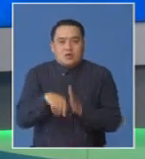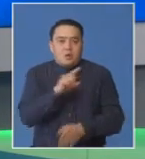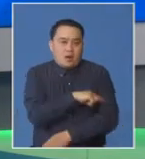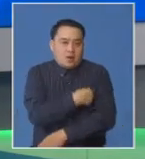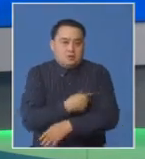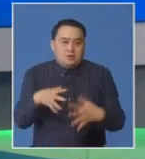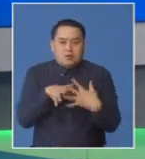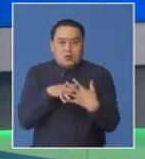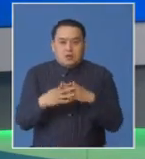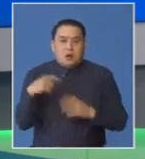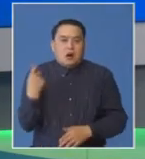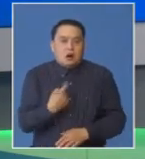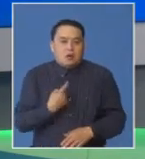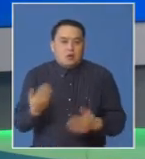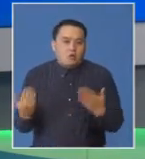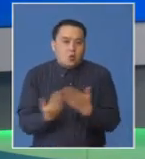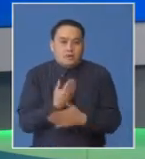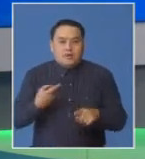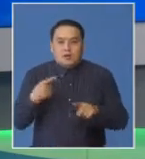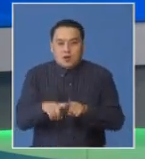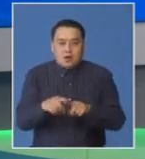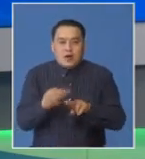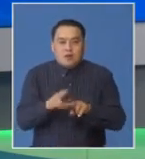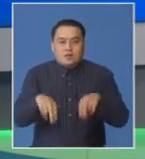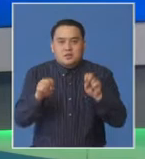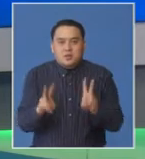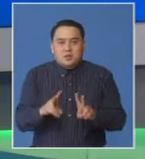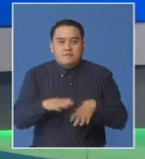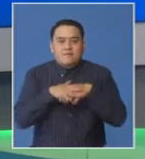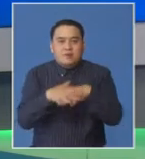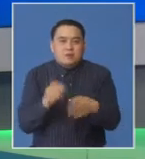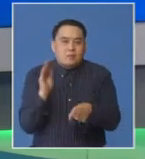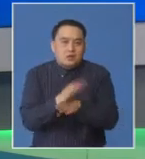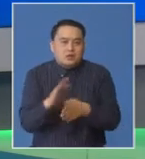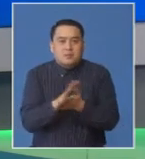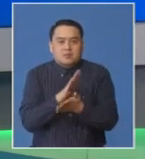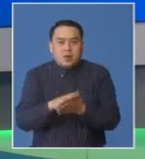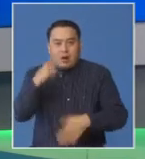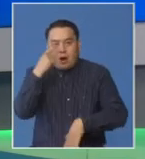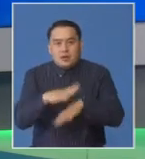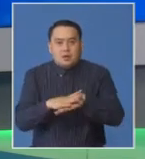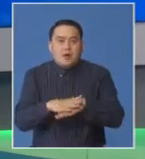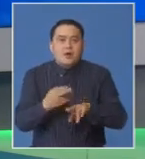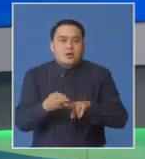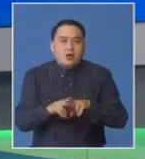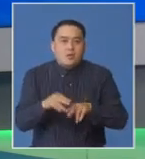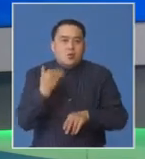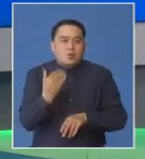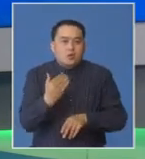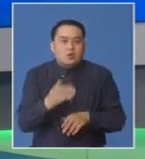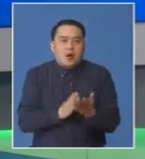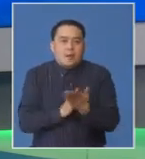медицина, агропромышленный сектор и IT-технологии. По этим специальностям выделят дополнительные гранты Акима региона,